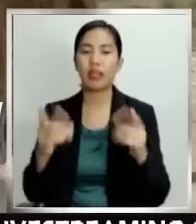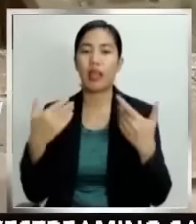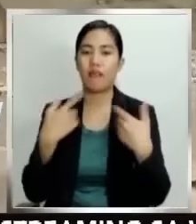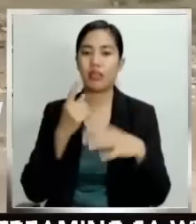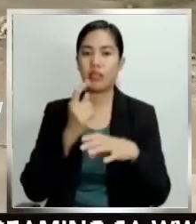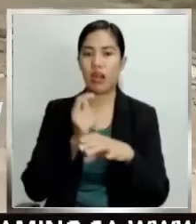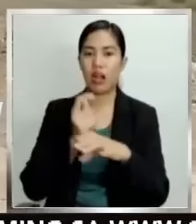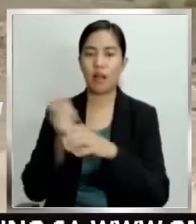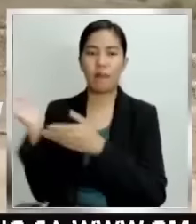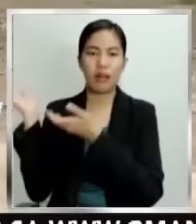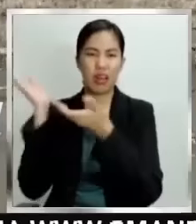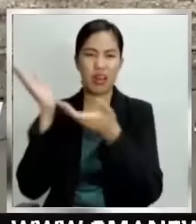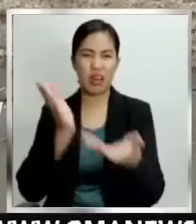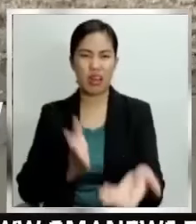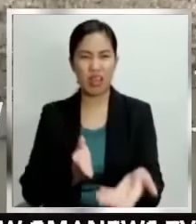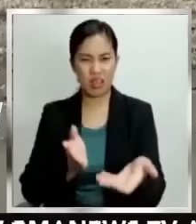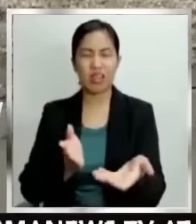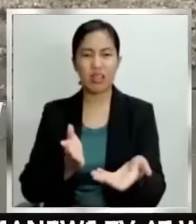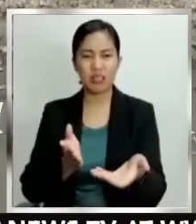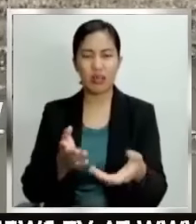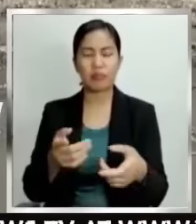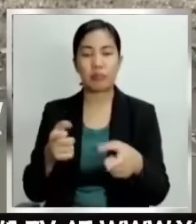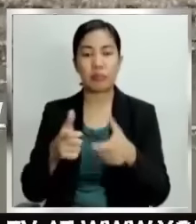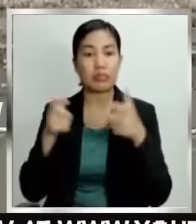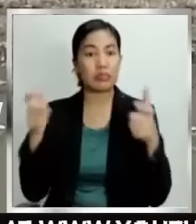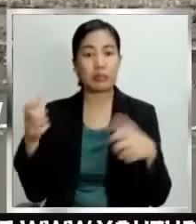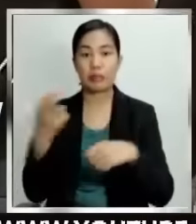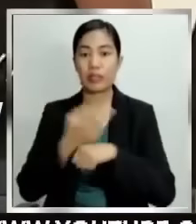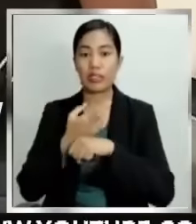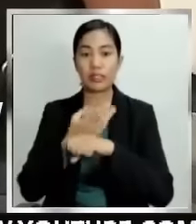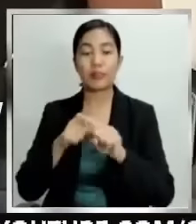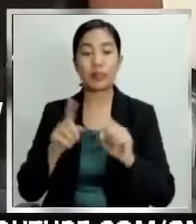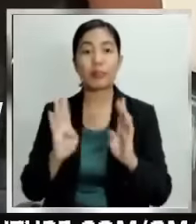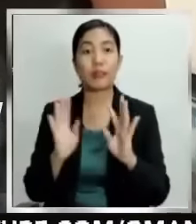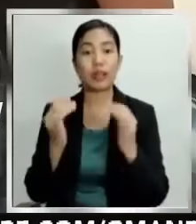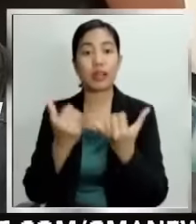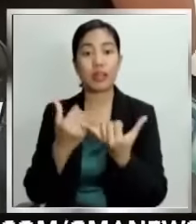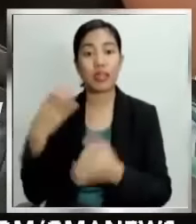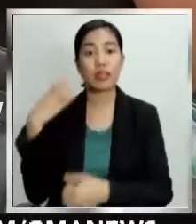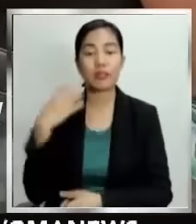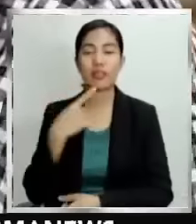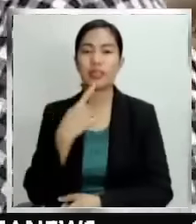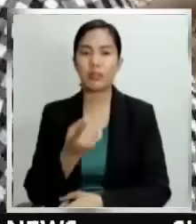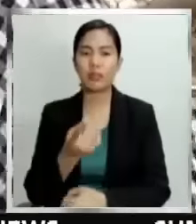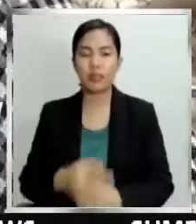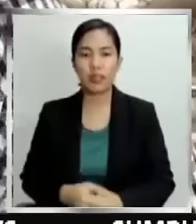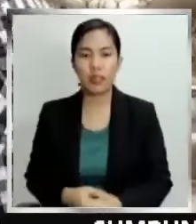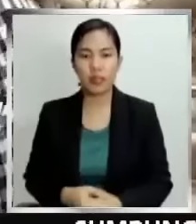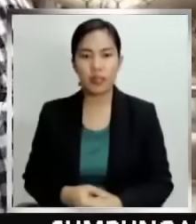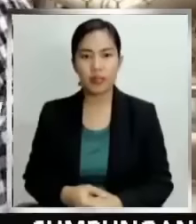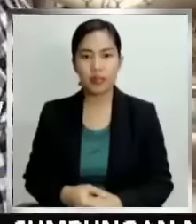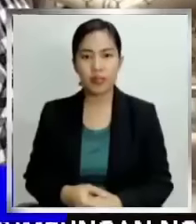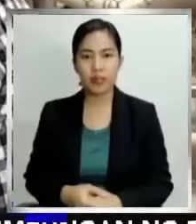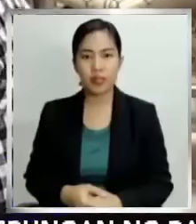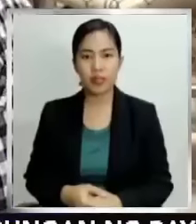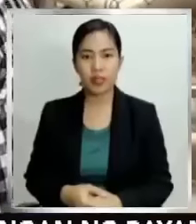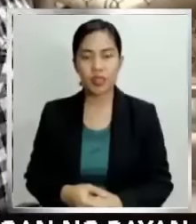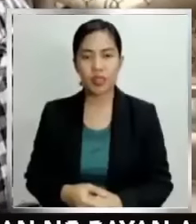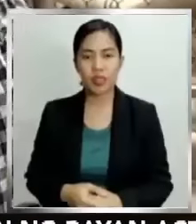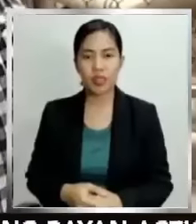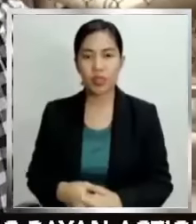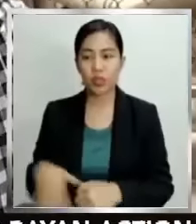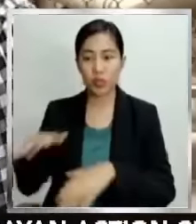panambak ng mga malalaking bato. Pero sabi ng barangay captain, hindi na lumawak ang lugar na tinatambakan. Sa ibabaw,